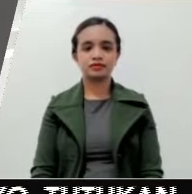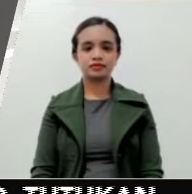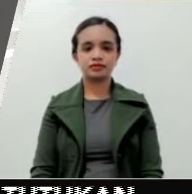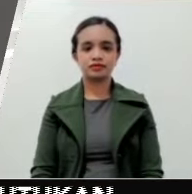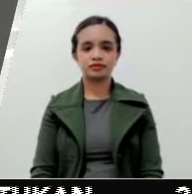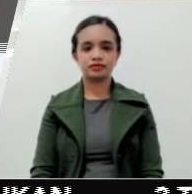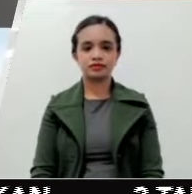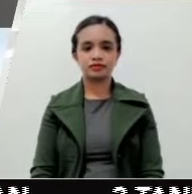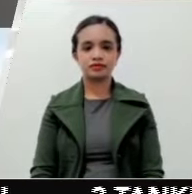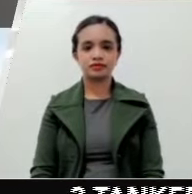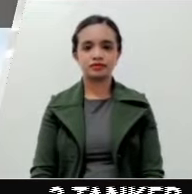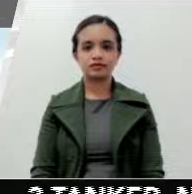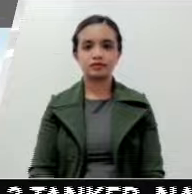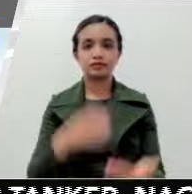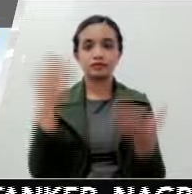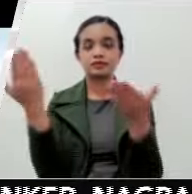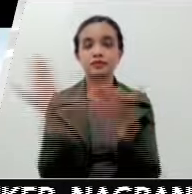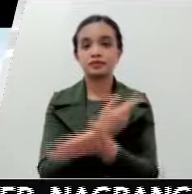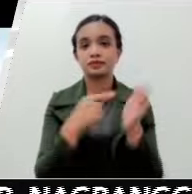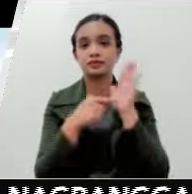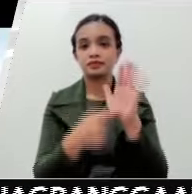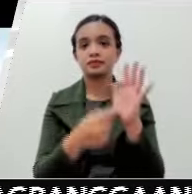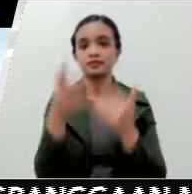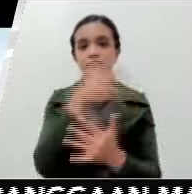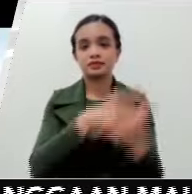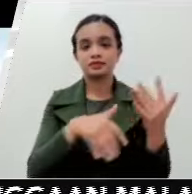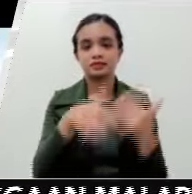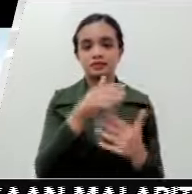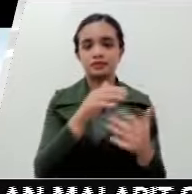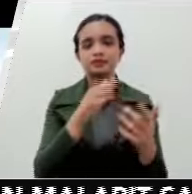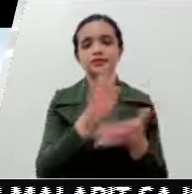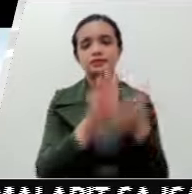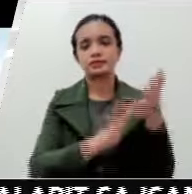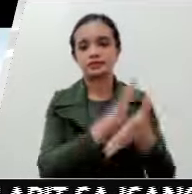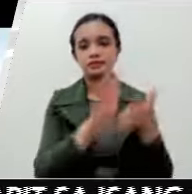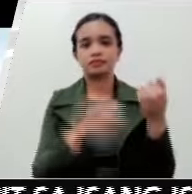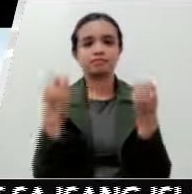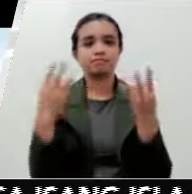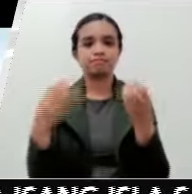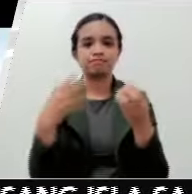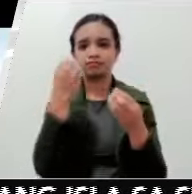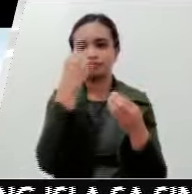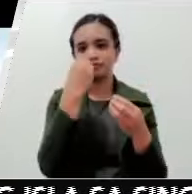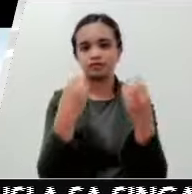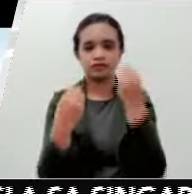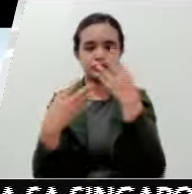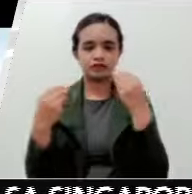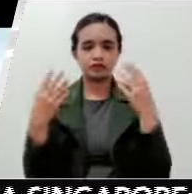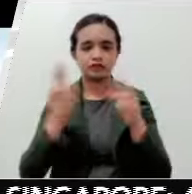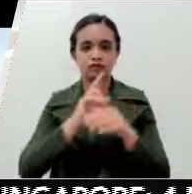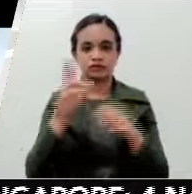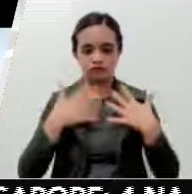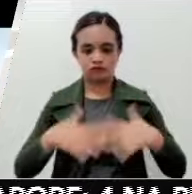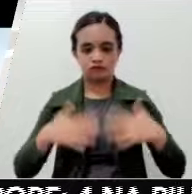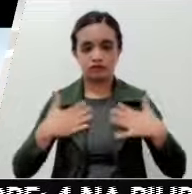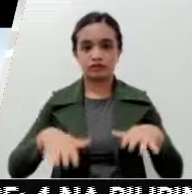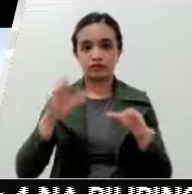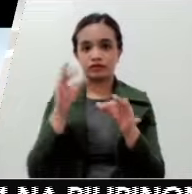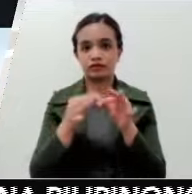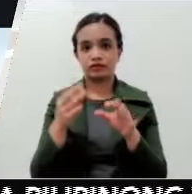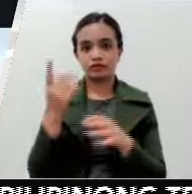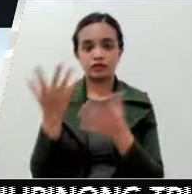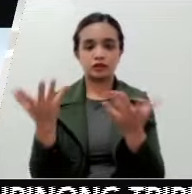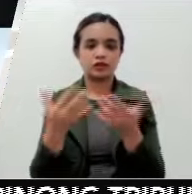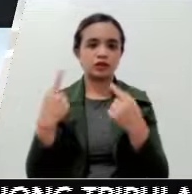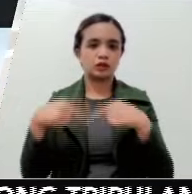Bago rumampa at makiparty, kabi-kabila ang pre-gala pictorial at fitting ng Kapuso Stars na dadalo sa GMA Gala